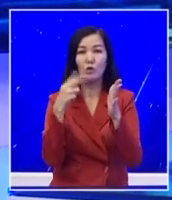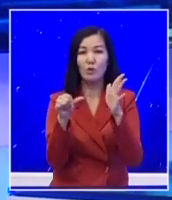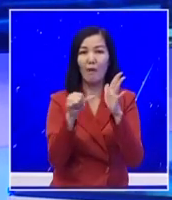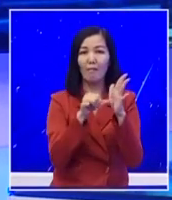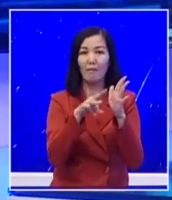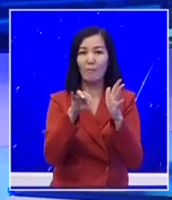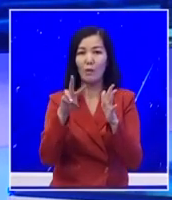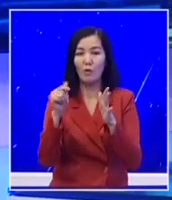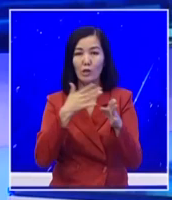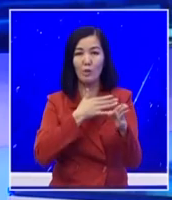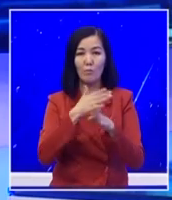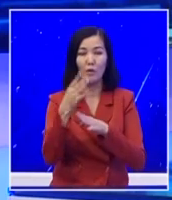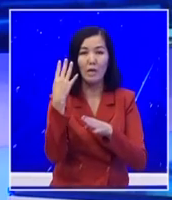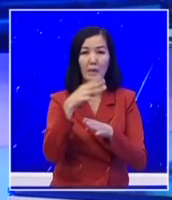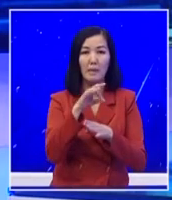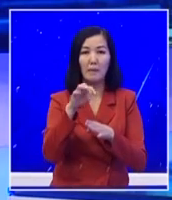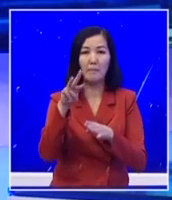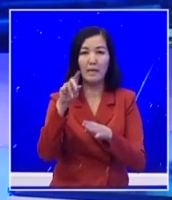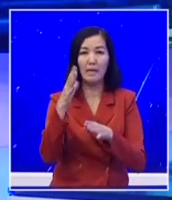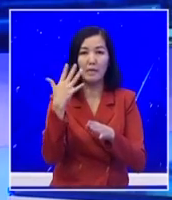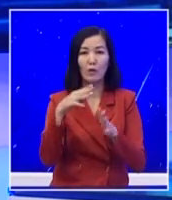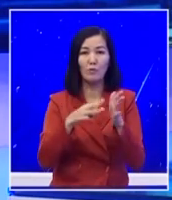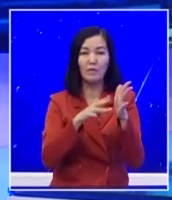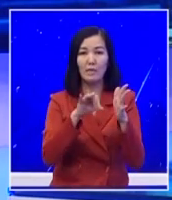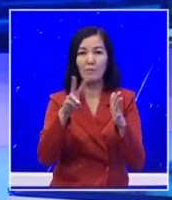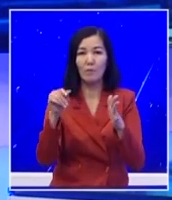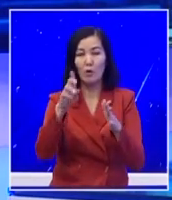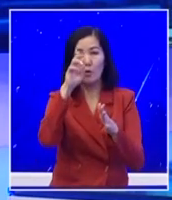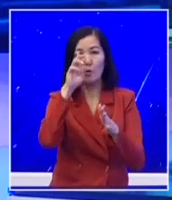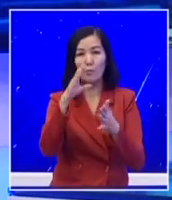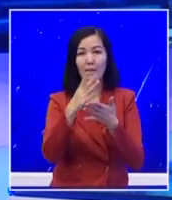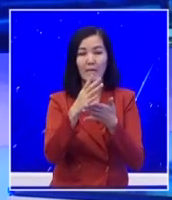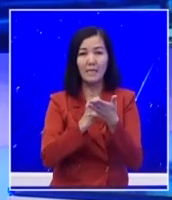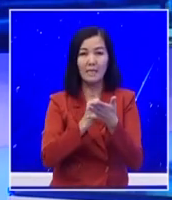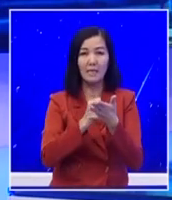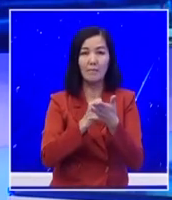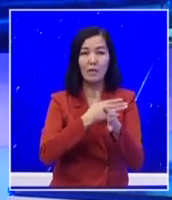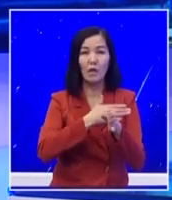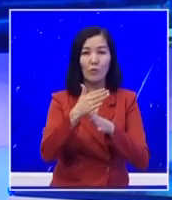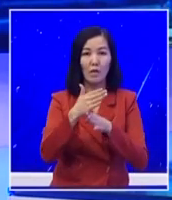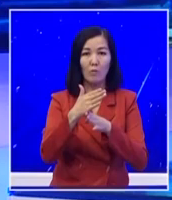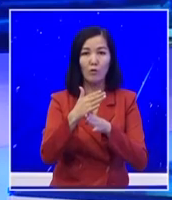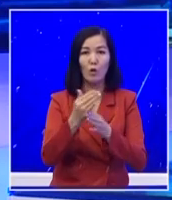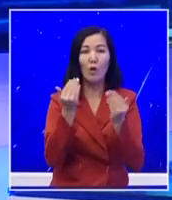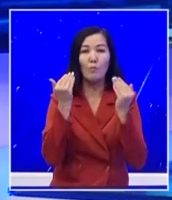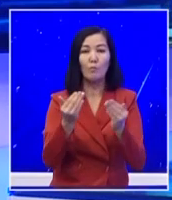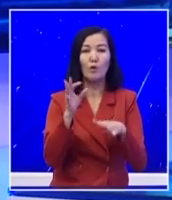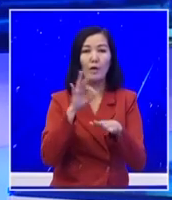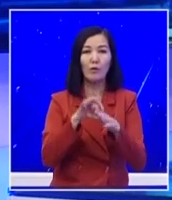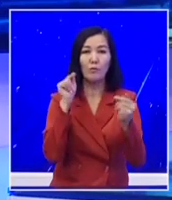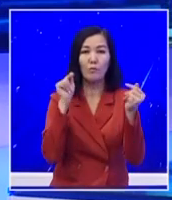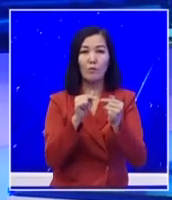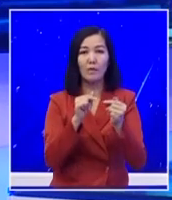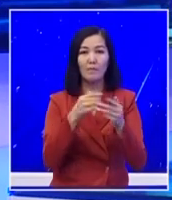826 миллион теңге бөлінген. Оның 40 миллиард 58 миллион теңгесі үкіметтің резервінен аударылып отыр. Бұл туралы коронавируспен